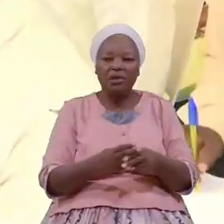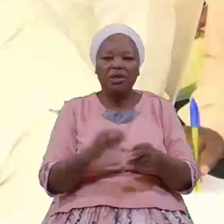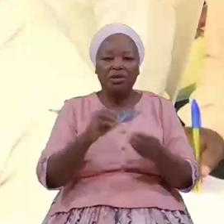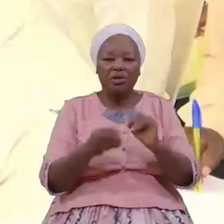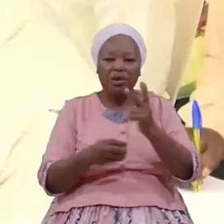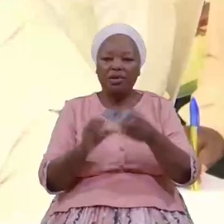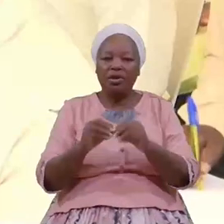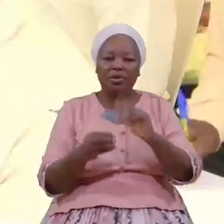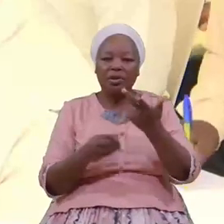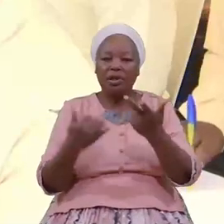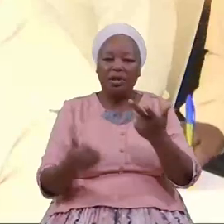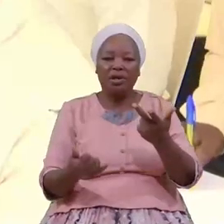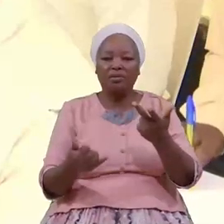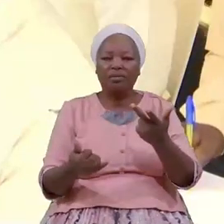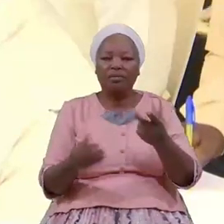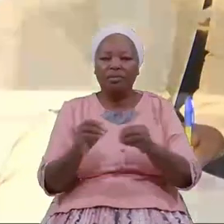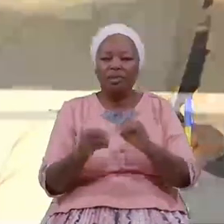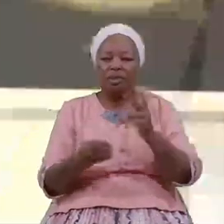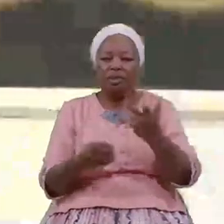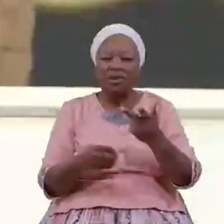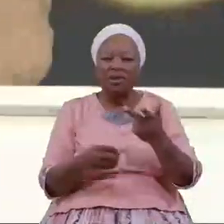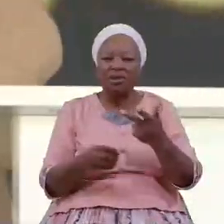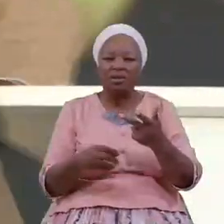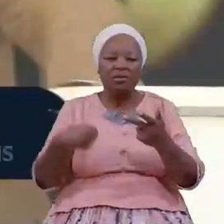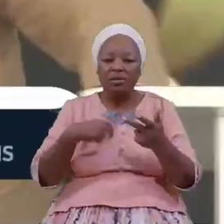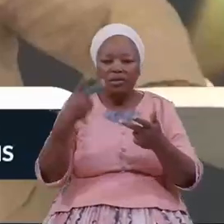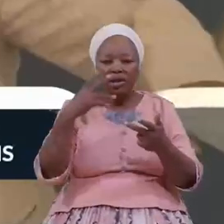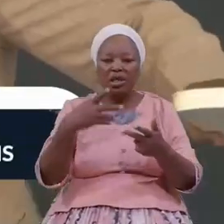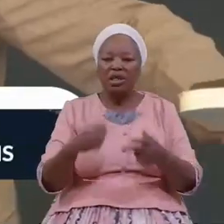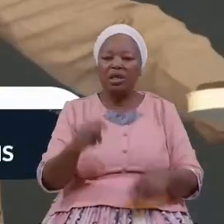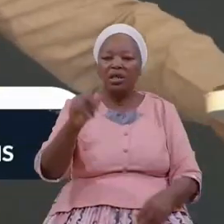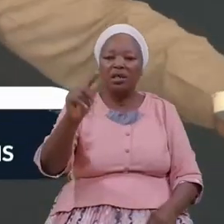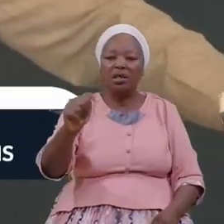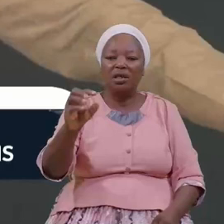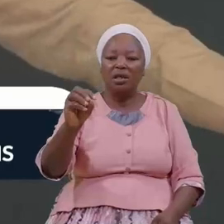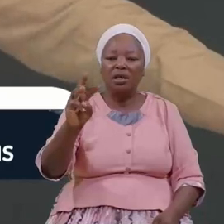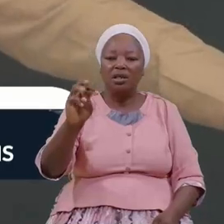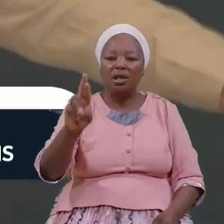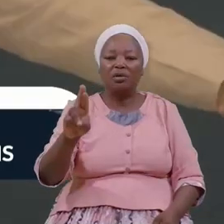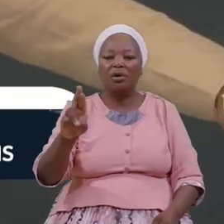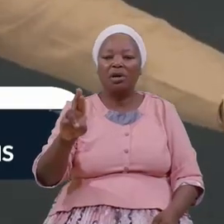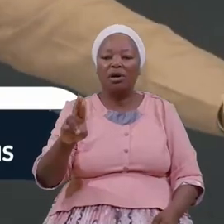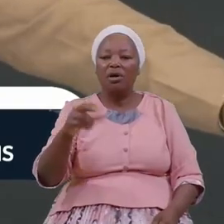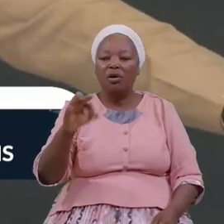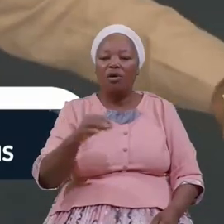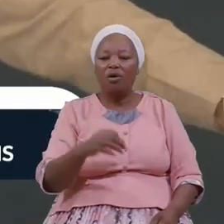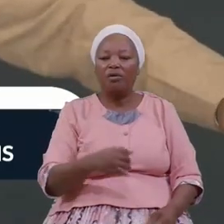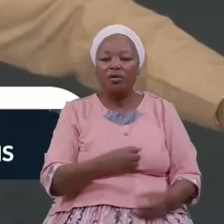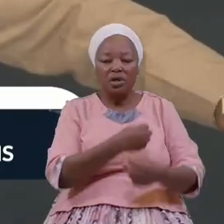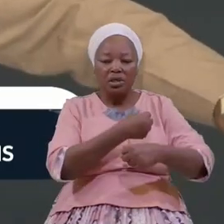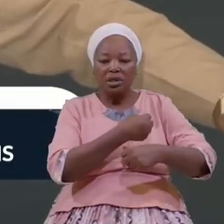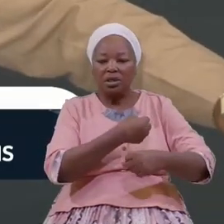la troisième partie ici. Nous allons voir ici la tour de sûreté et de